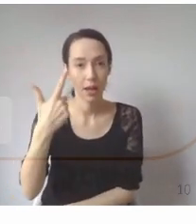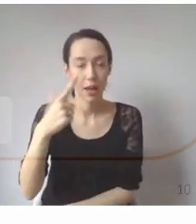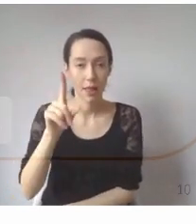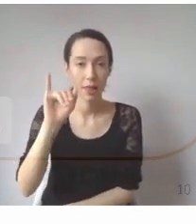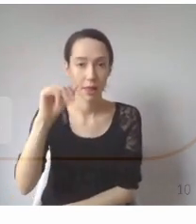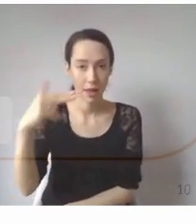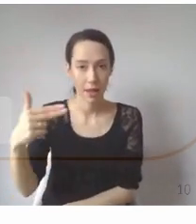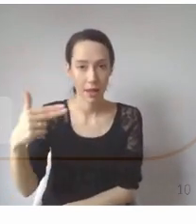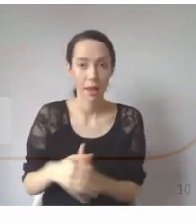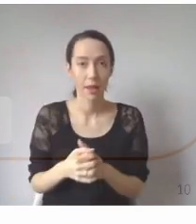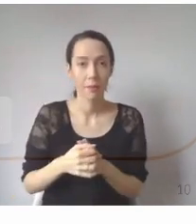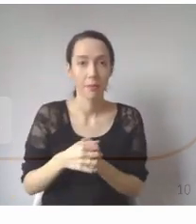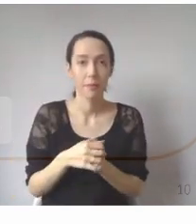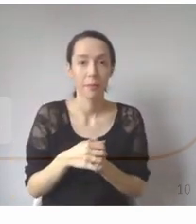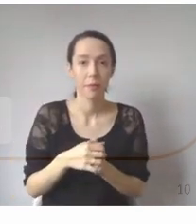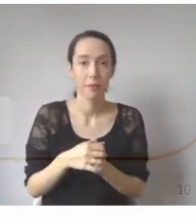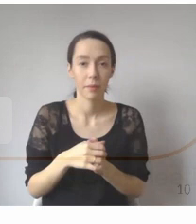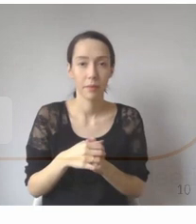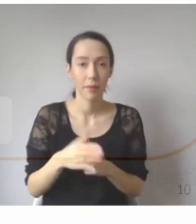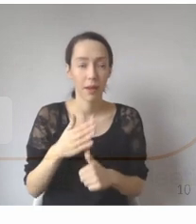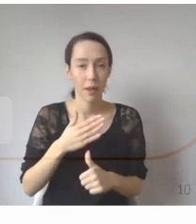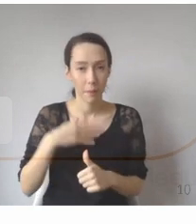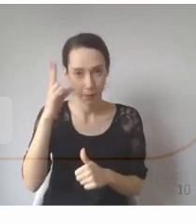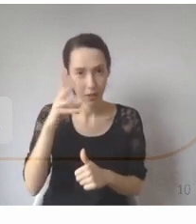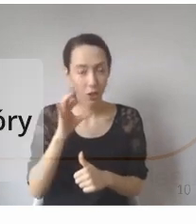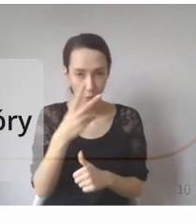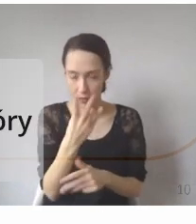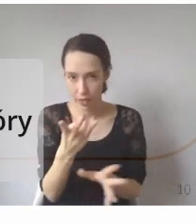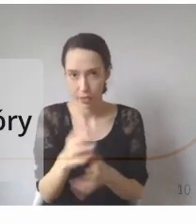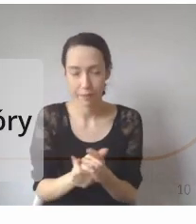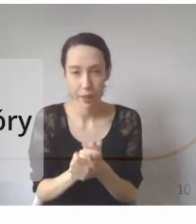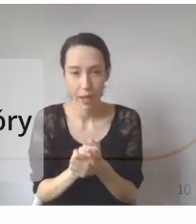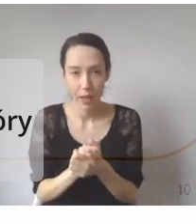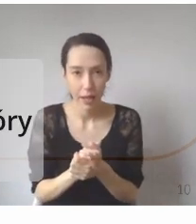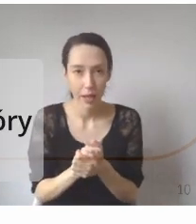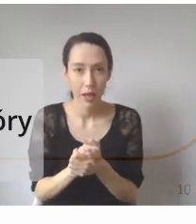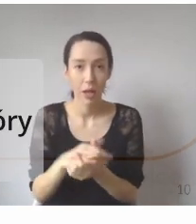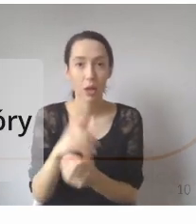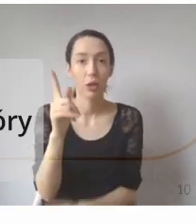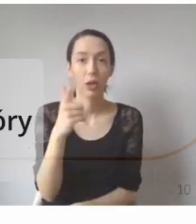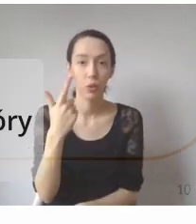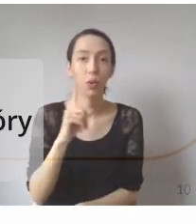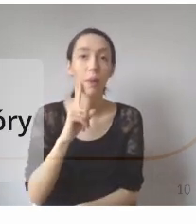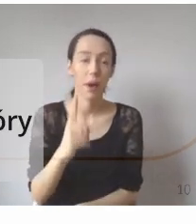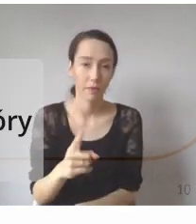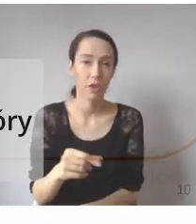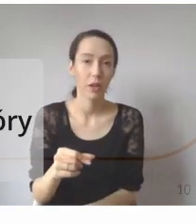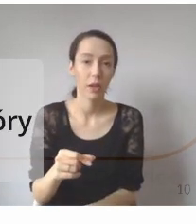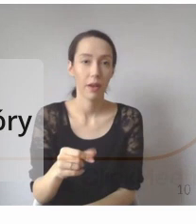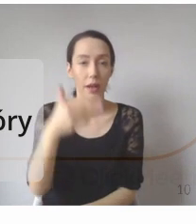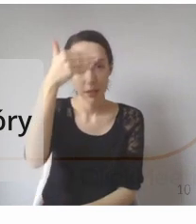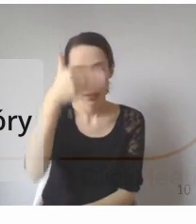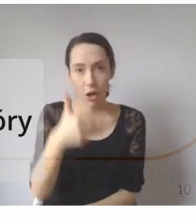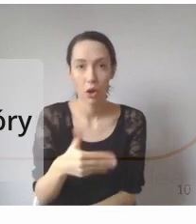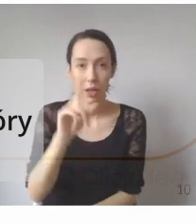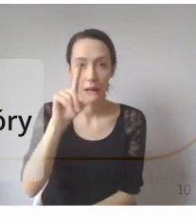Mam nadzieję, że tutaj to jest dla Was dobrze widoczne. To też jest drugi prawdziwy profil, który mi po prostu wyskoczył na podstawie